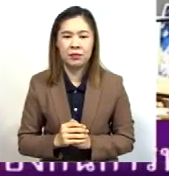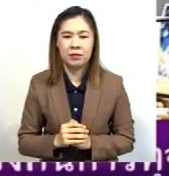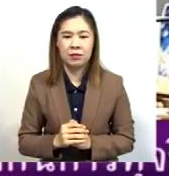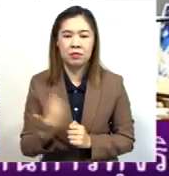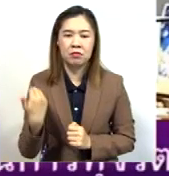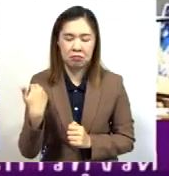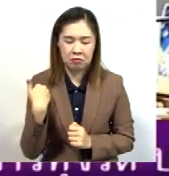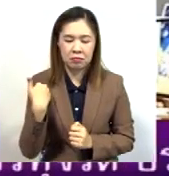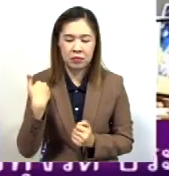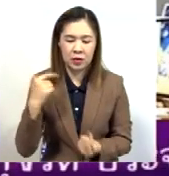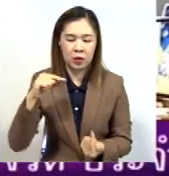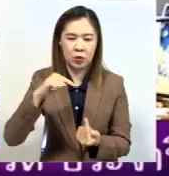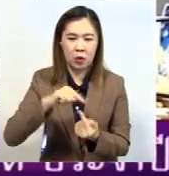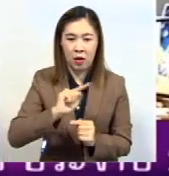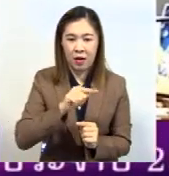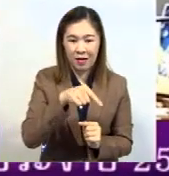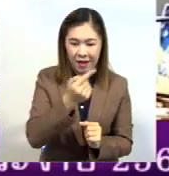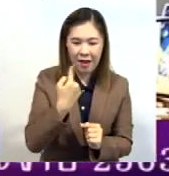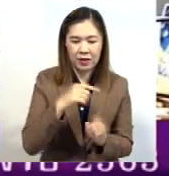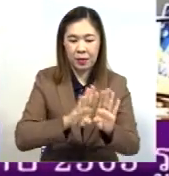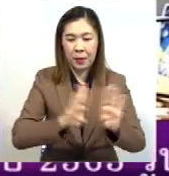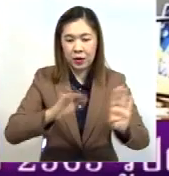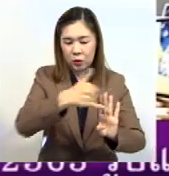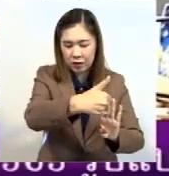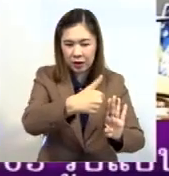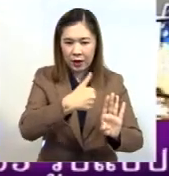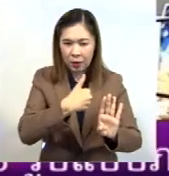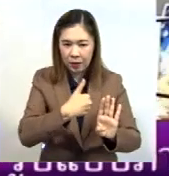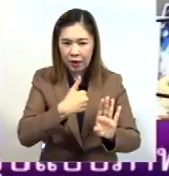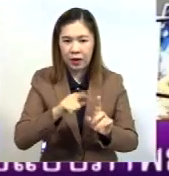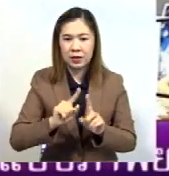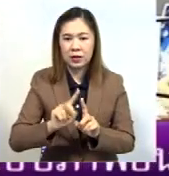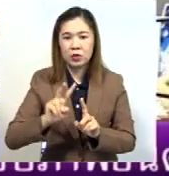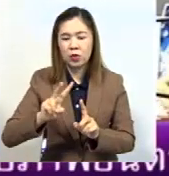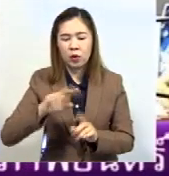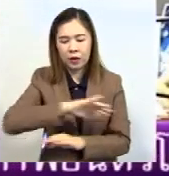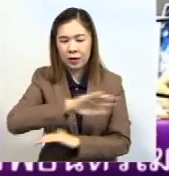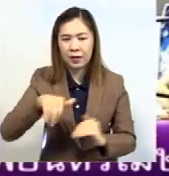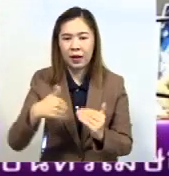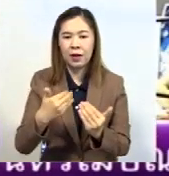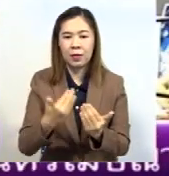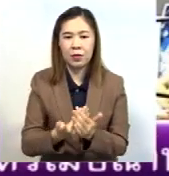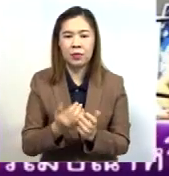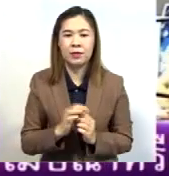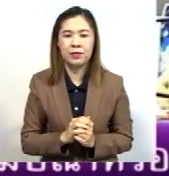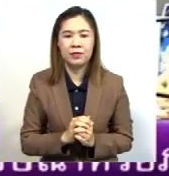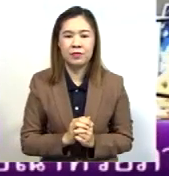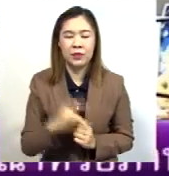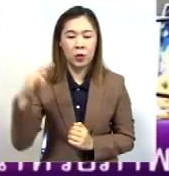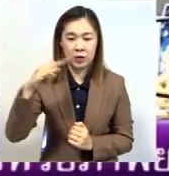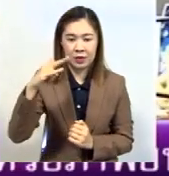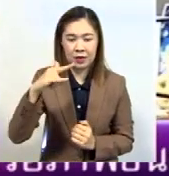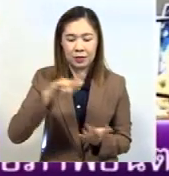ชั้นนะครับคือตั้งแต่ที่เกตเลยส่วนหนึ่งแล้วก็อีกส่วนหนึ่งก็เป็นสำหรับทุกคนนะที่เกตนี่คือคนที่ลงมาจากเครื่องบินเลยนะครับ